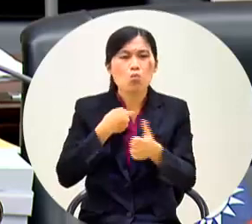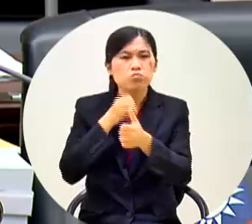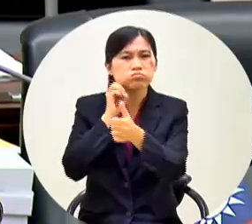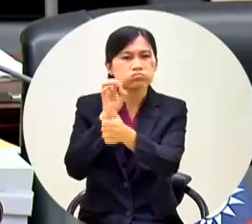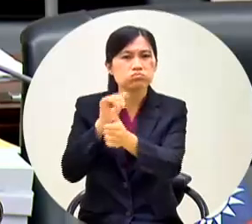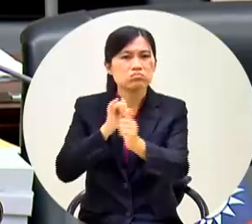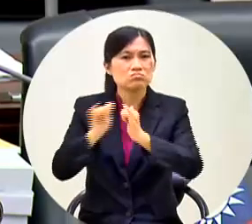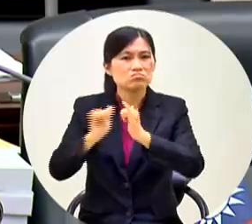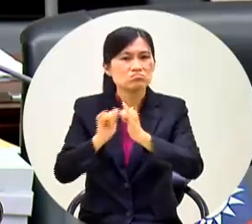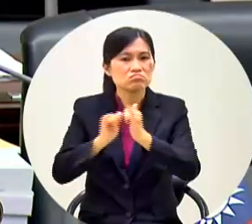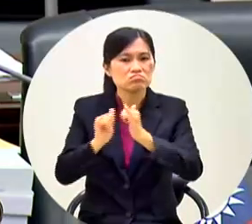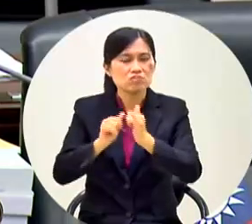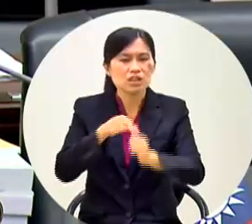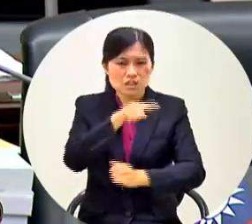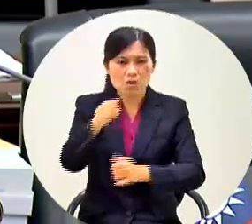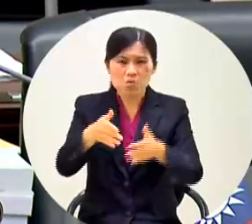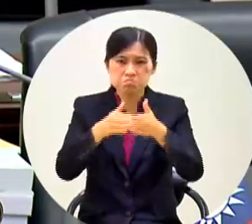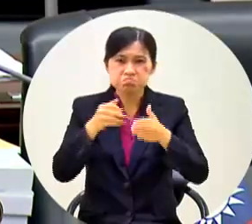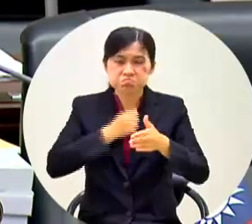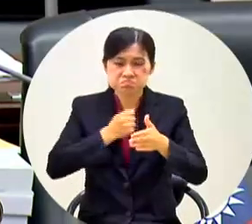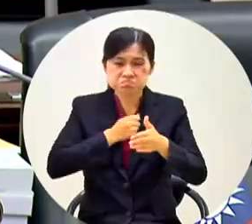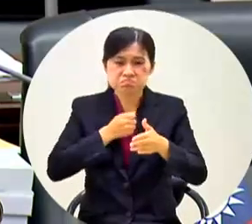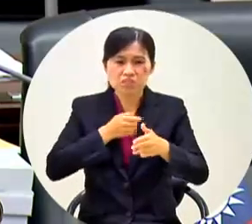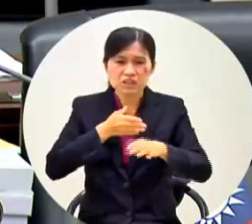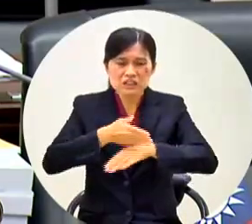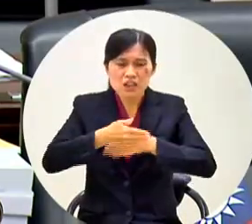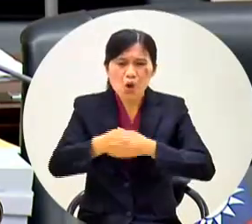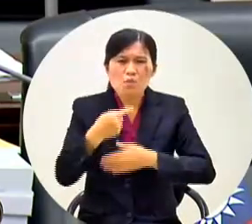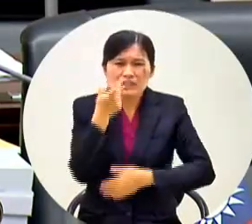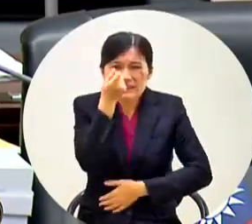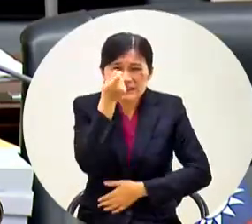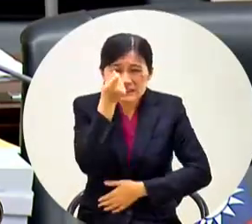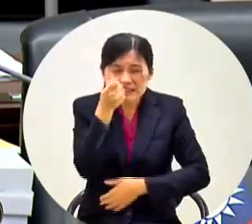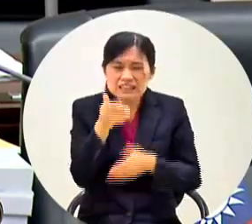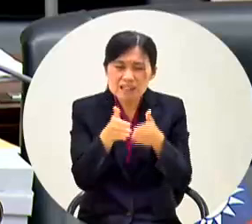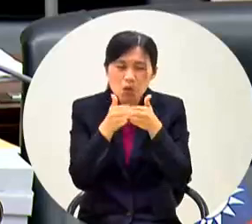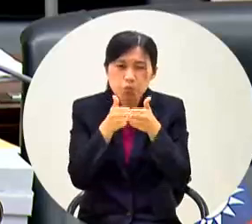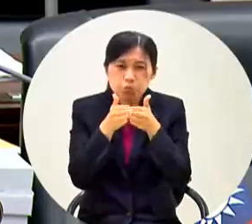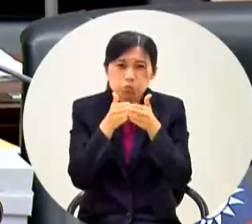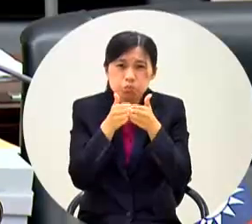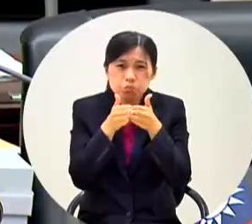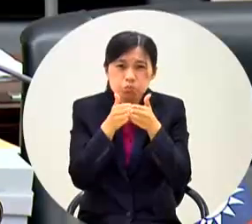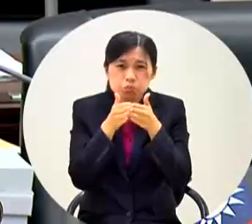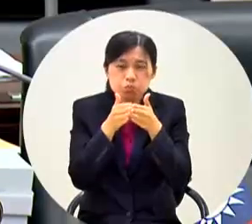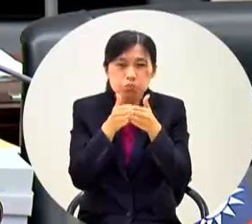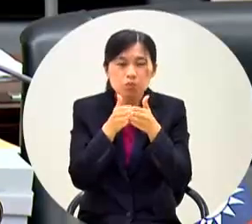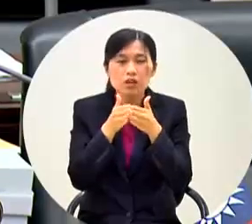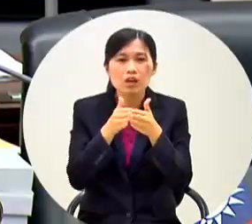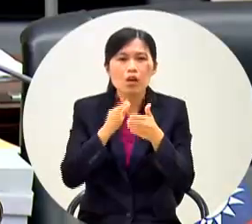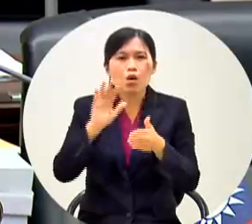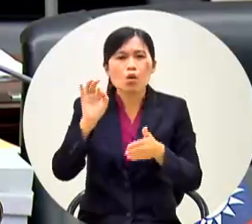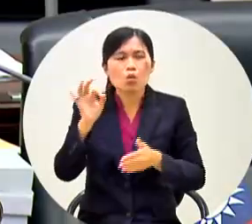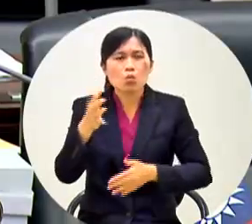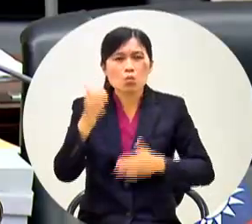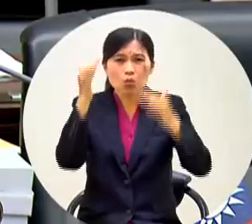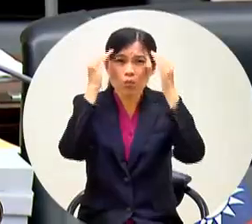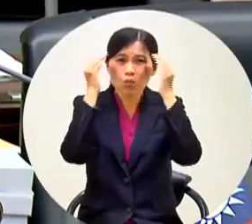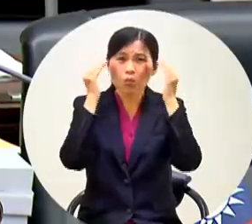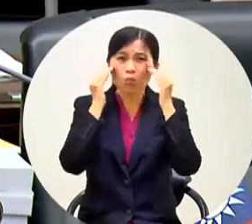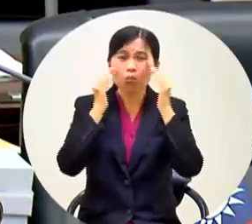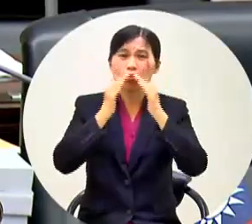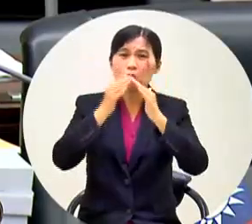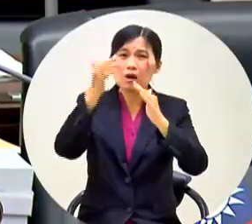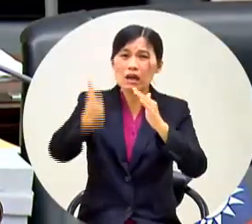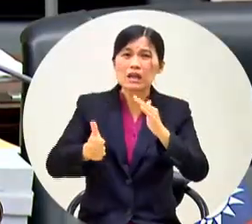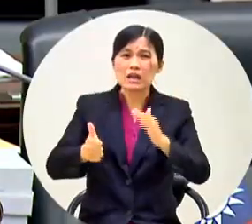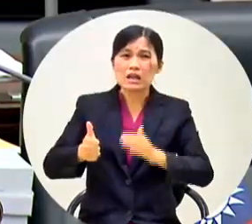多么卑微的请求。韩市长为什么会这样的强势态度？因为他看不起